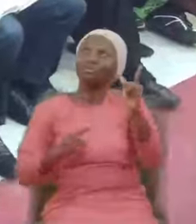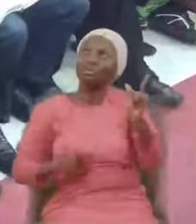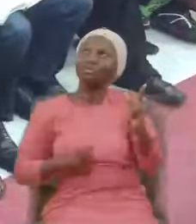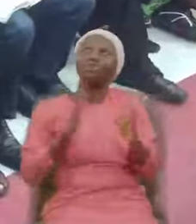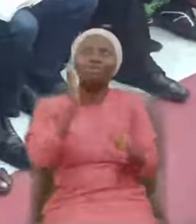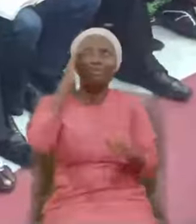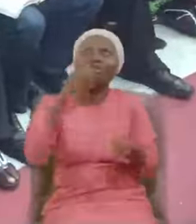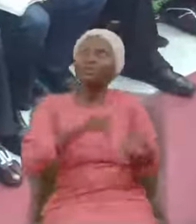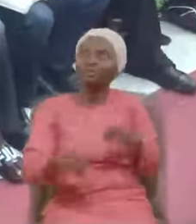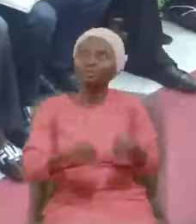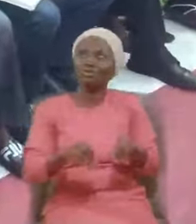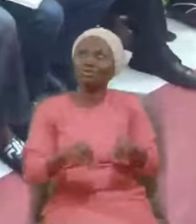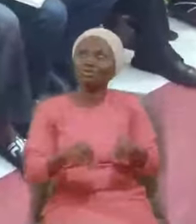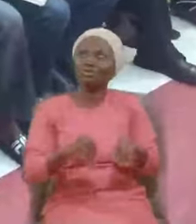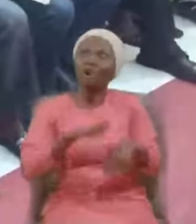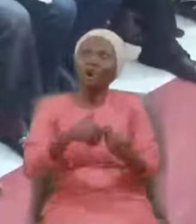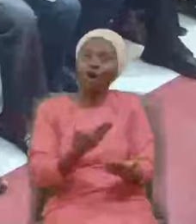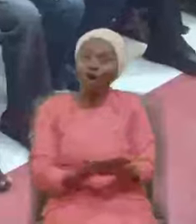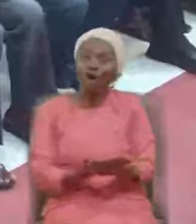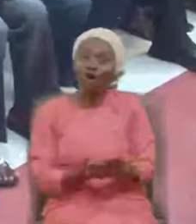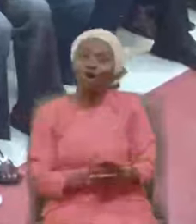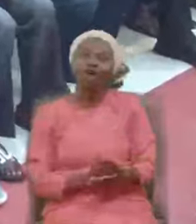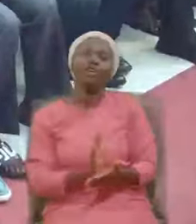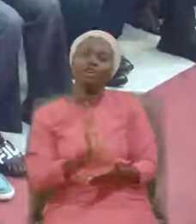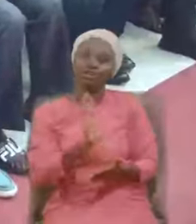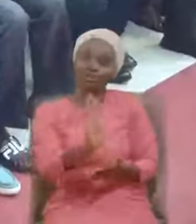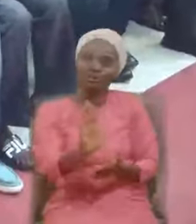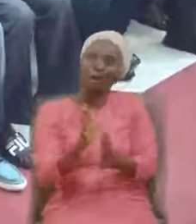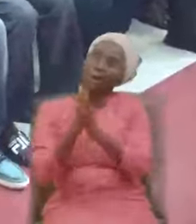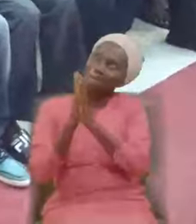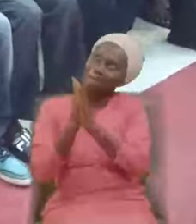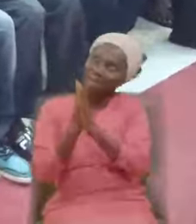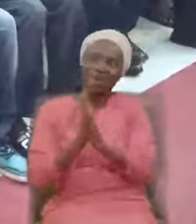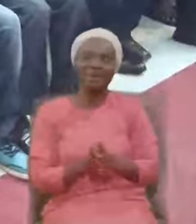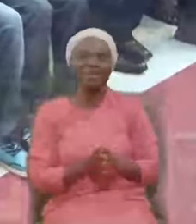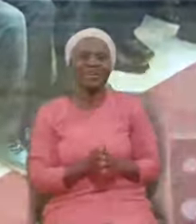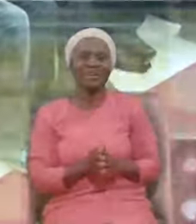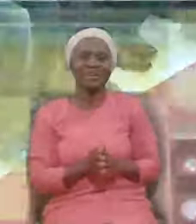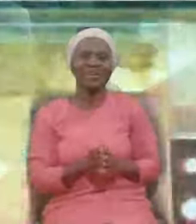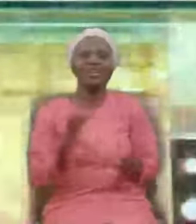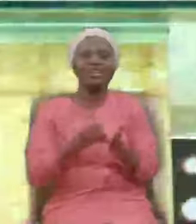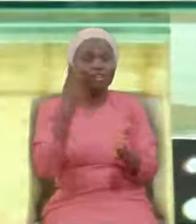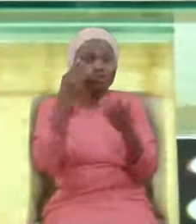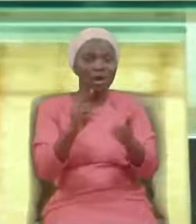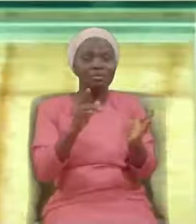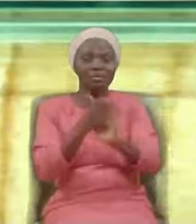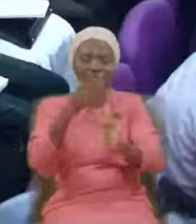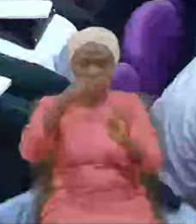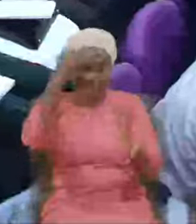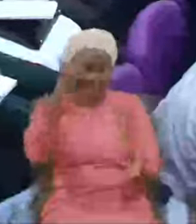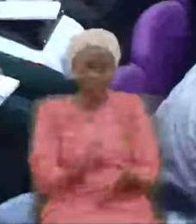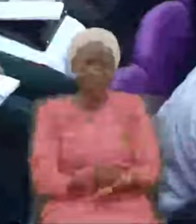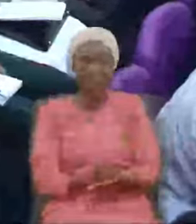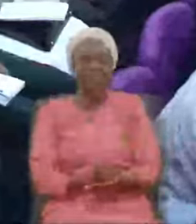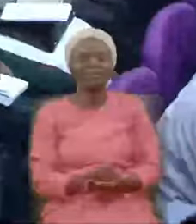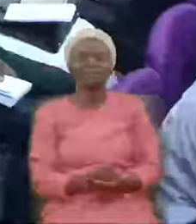L'Éternel exaucera tous tes voeux. Cela va s'accomplir au nom de